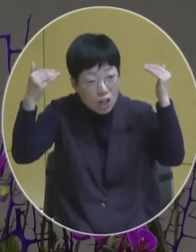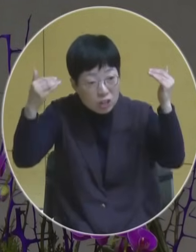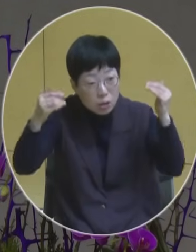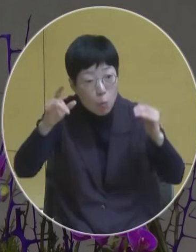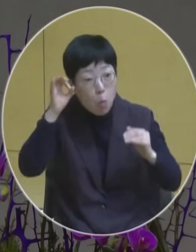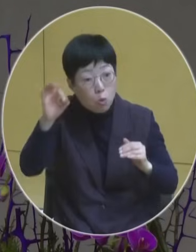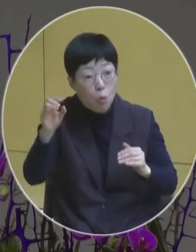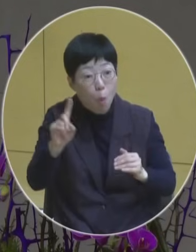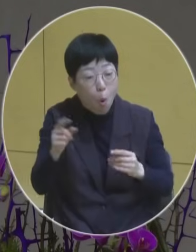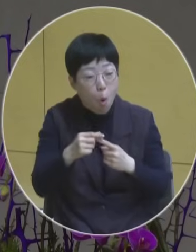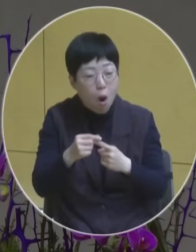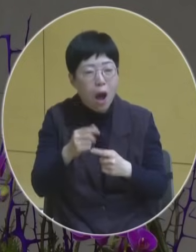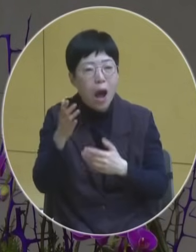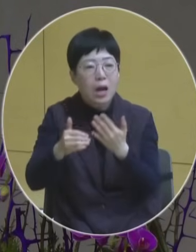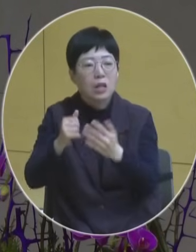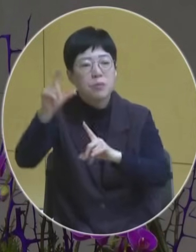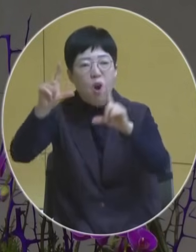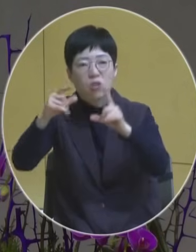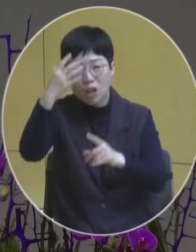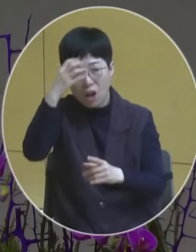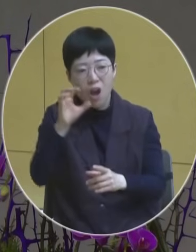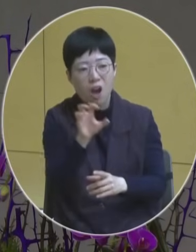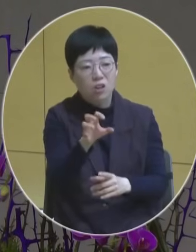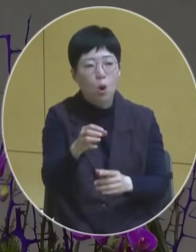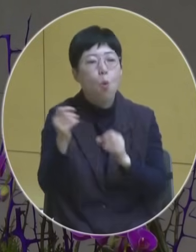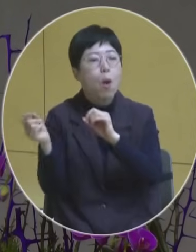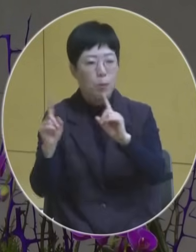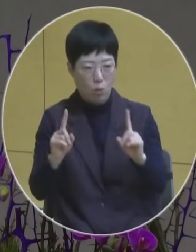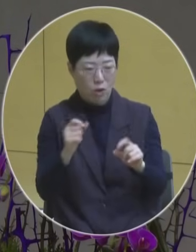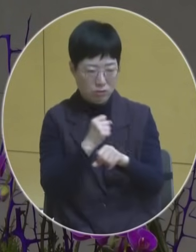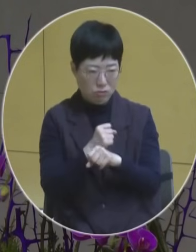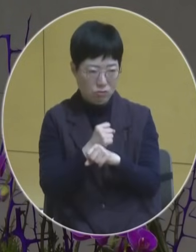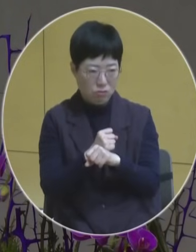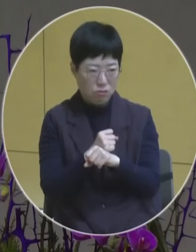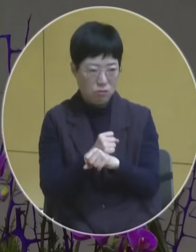수 있는 것은 하나님의 형상을 회복하는 것입니다.